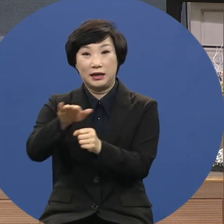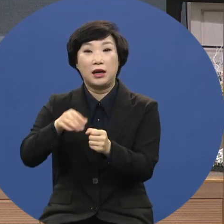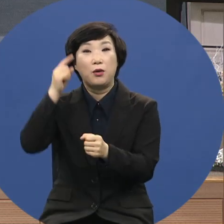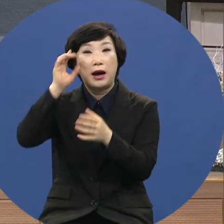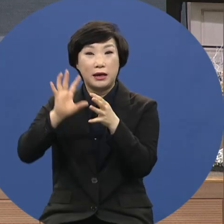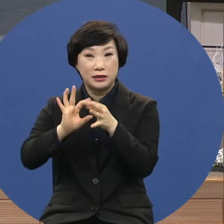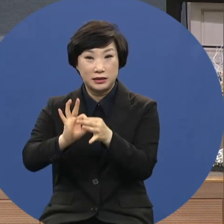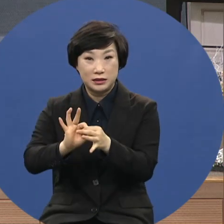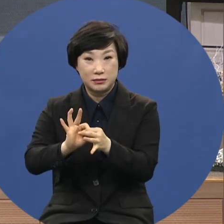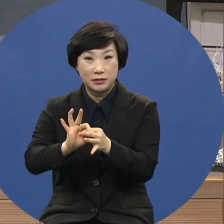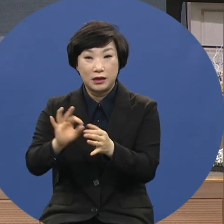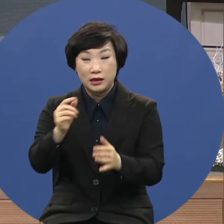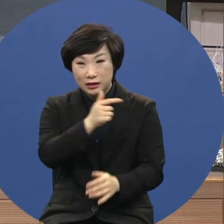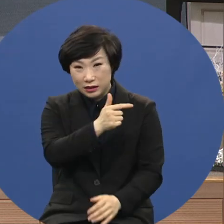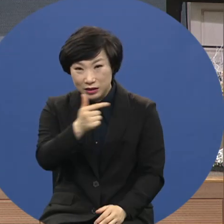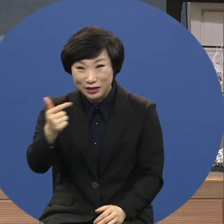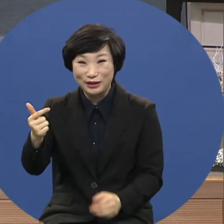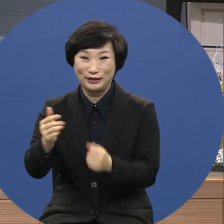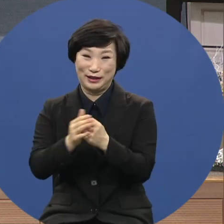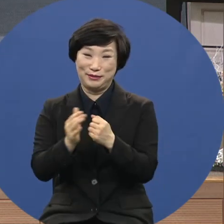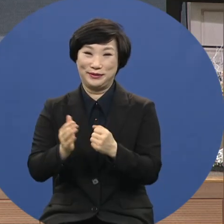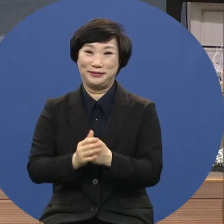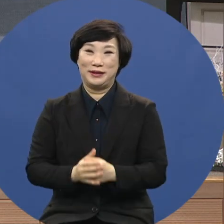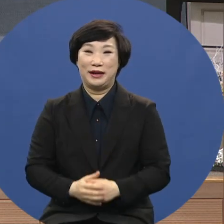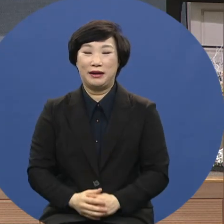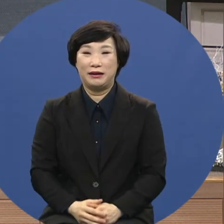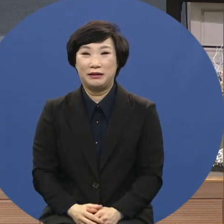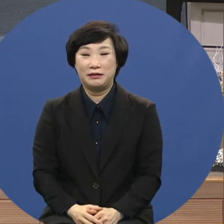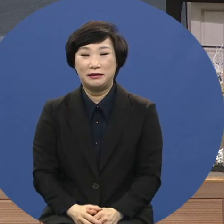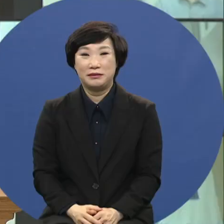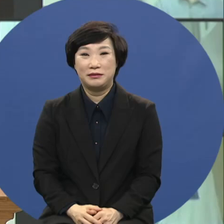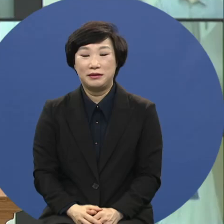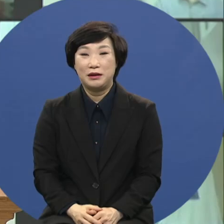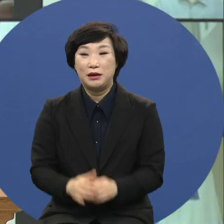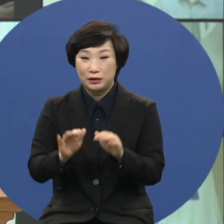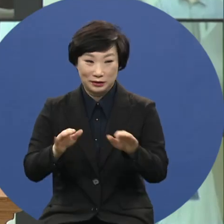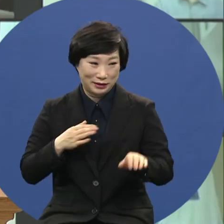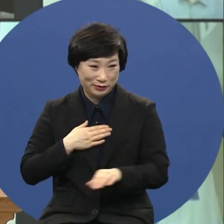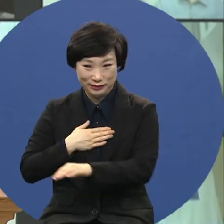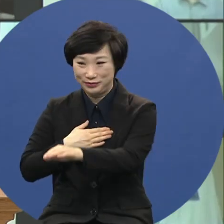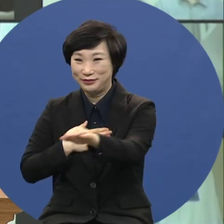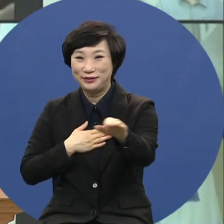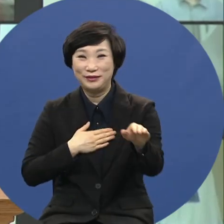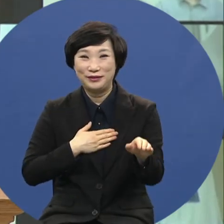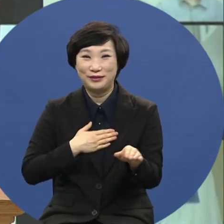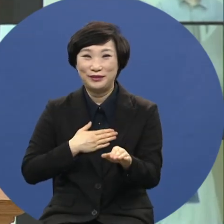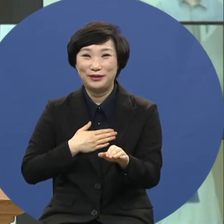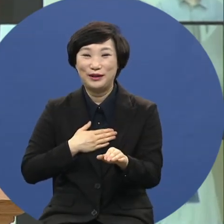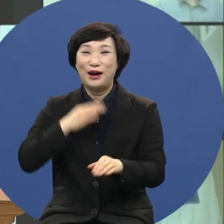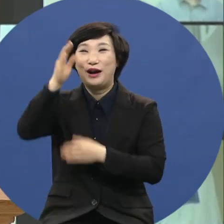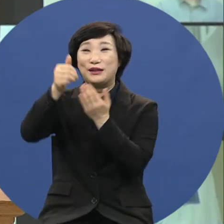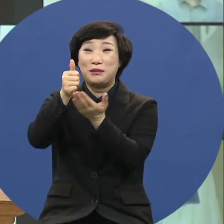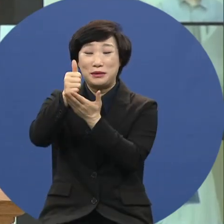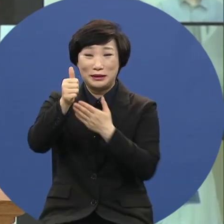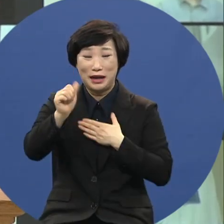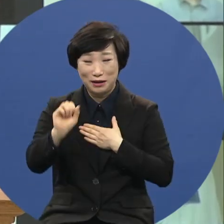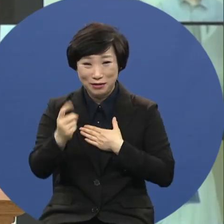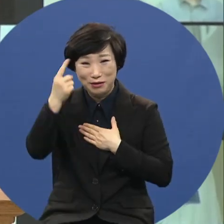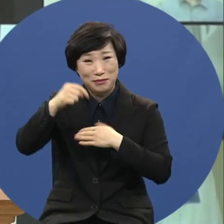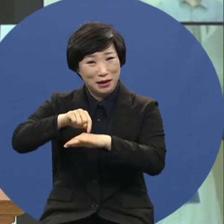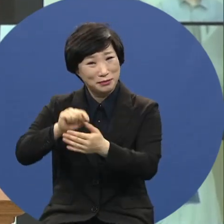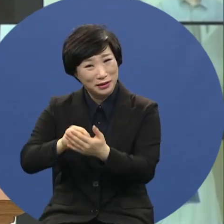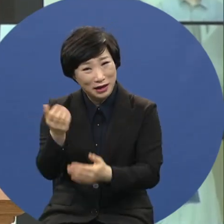관심이 그만큼 있기 때문에 그렇잖아요. 근데 우리는 하나님이 나 때문에 얼마나